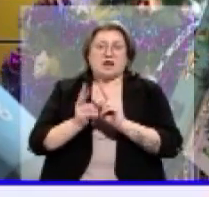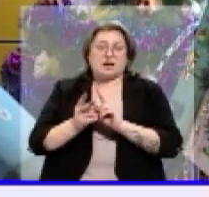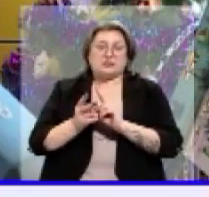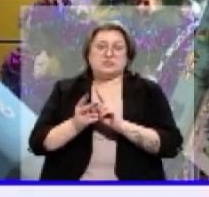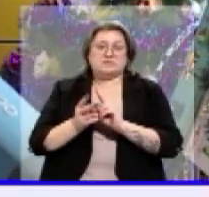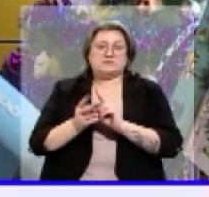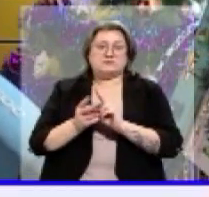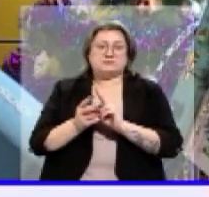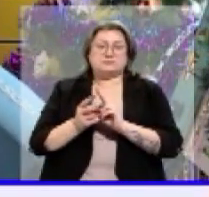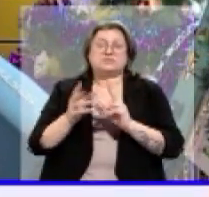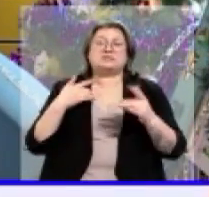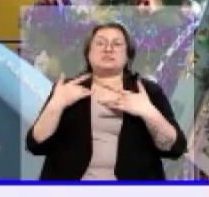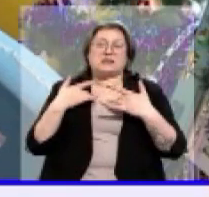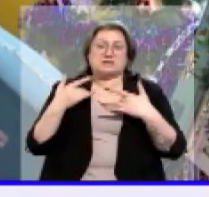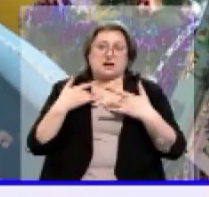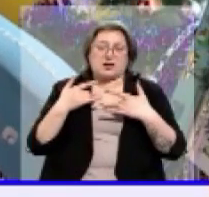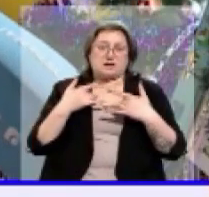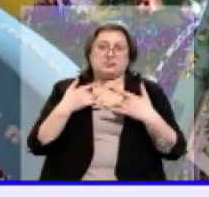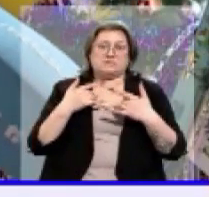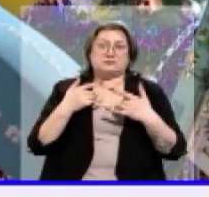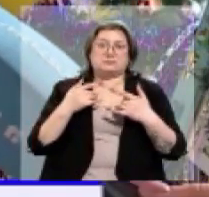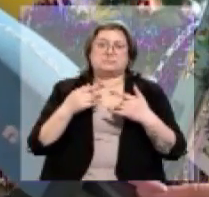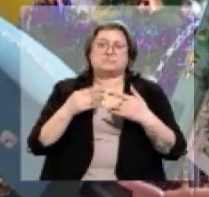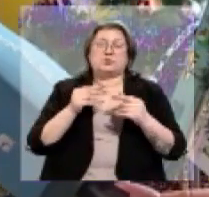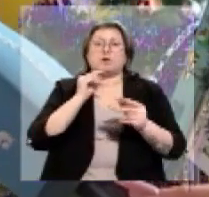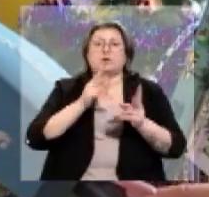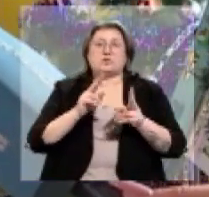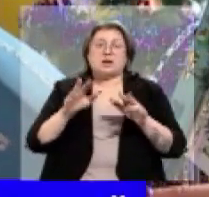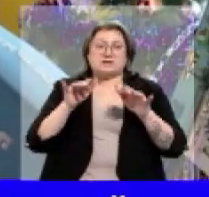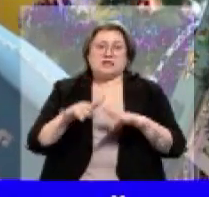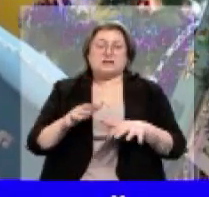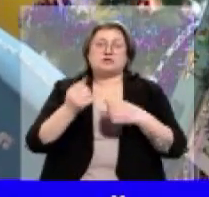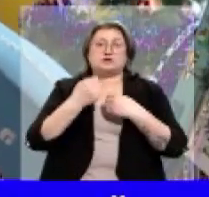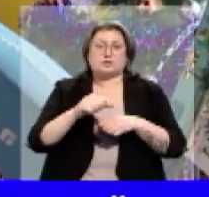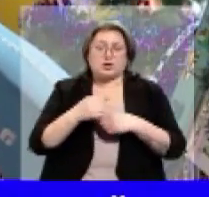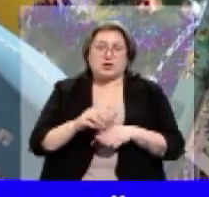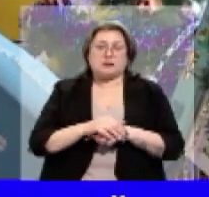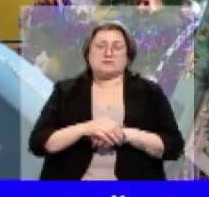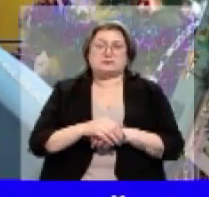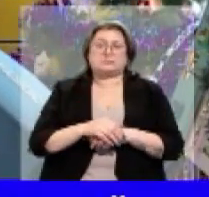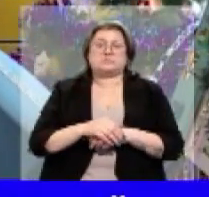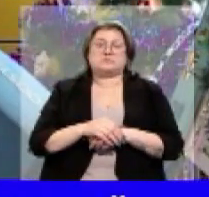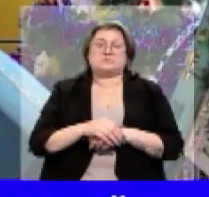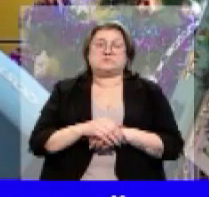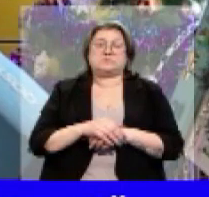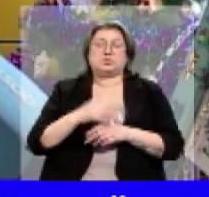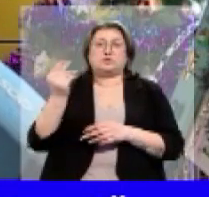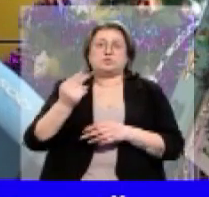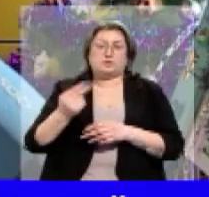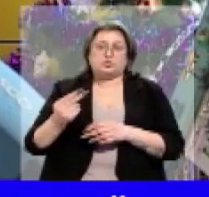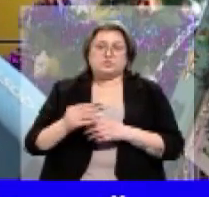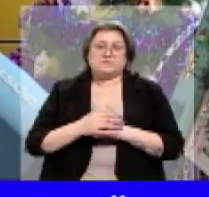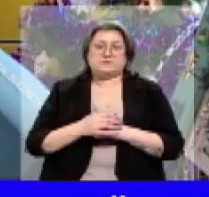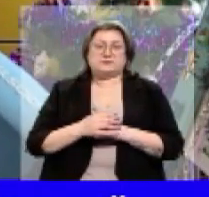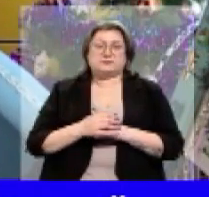будет, потом театральный кружок, кулинарное дело, столярное дело,